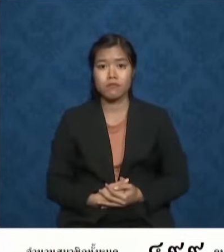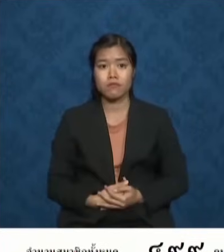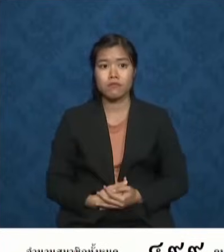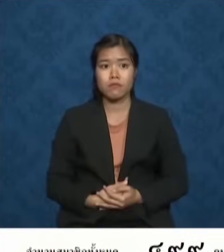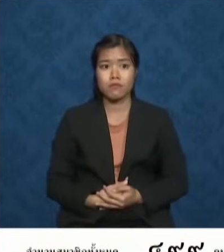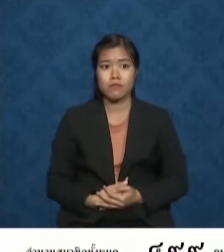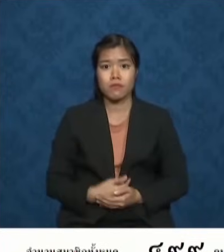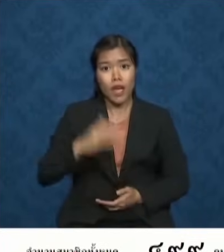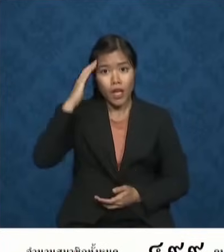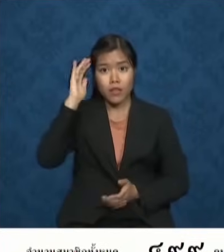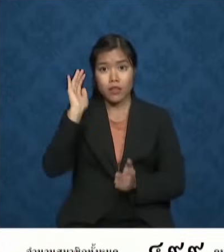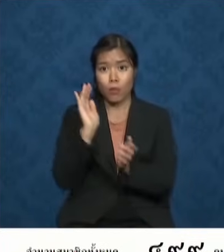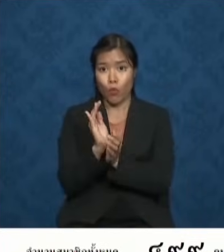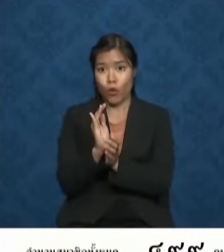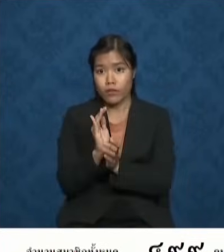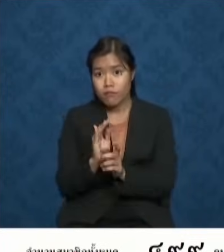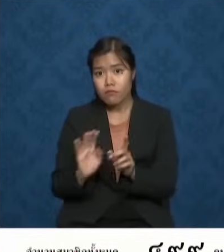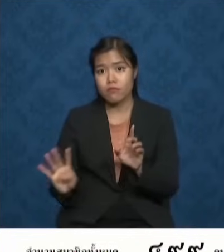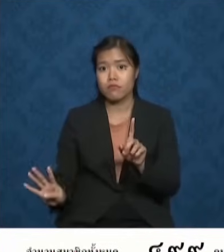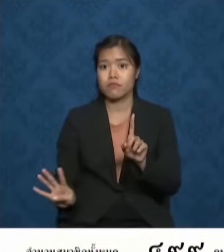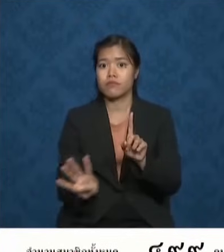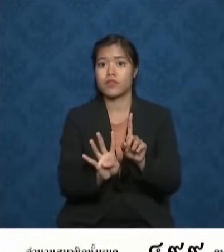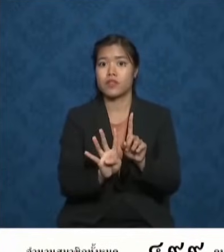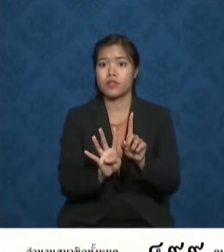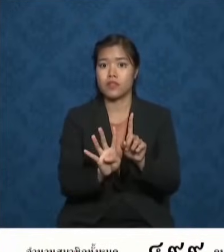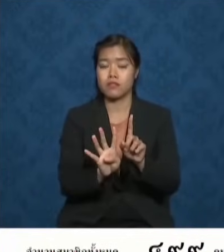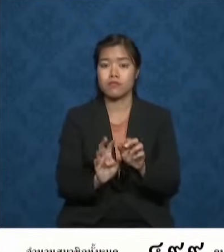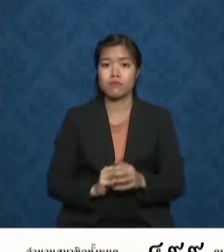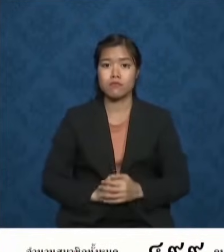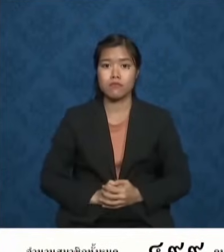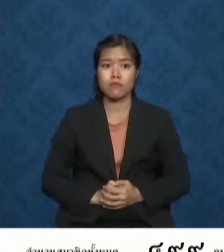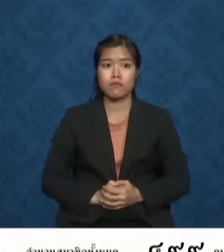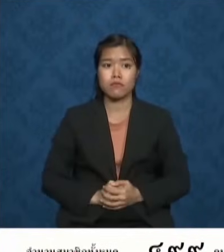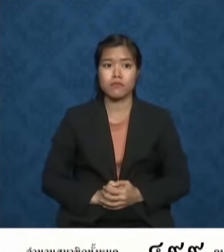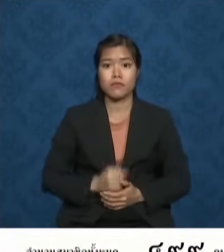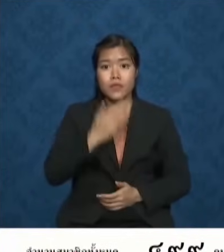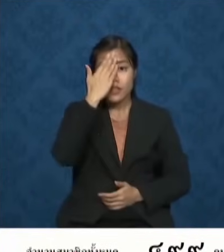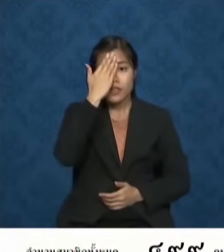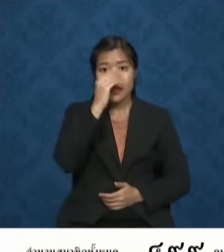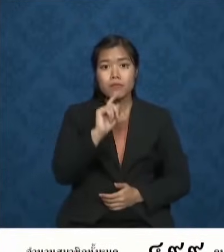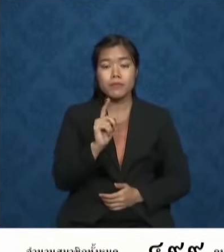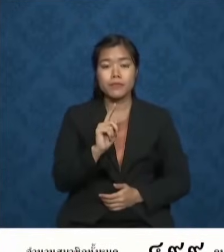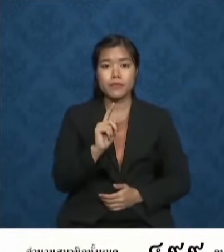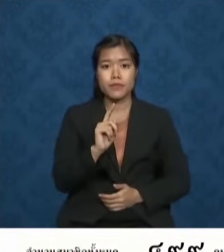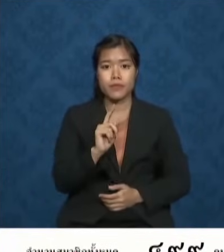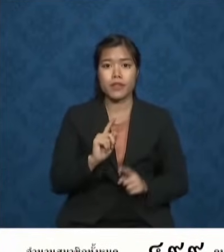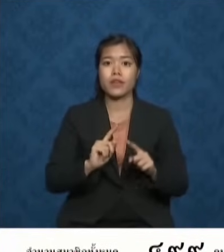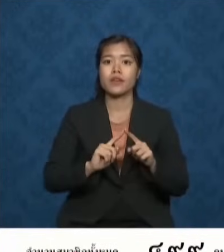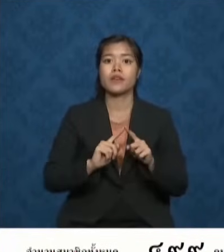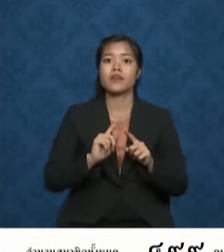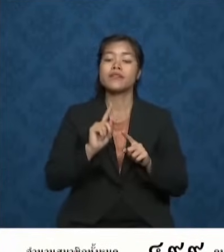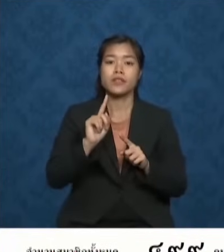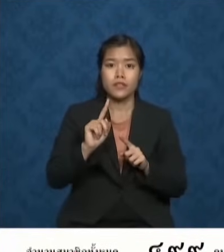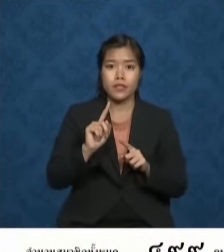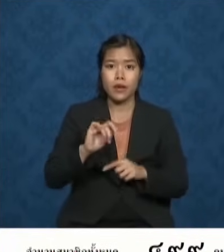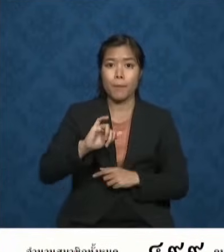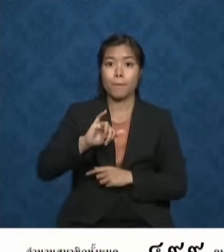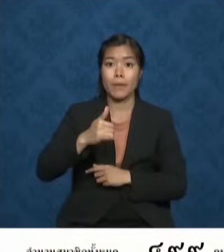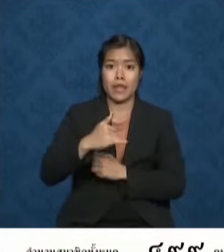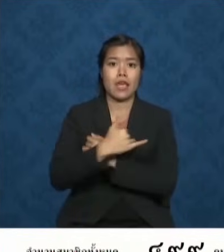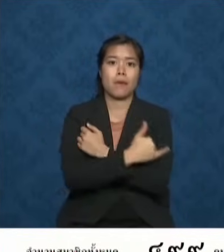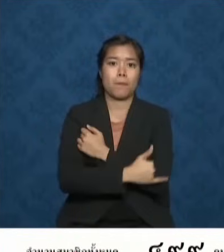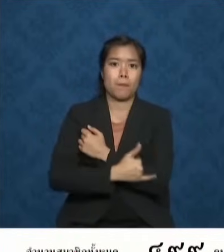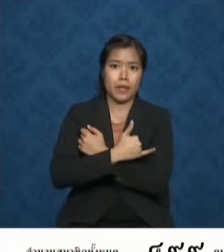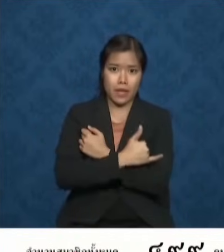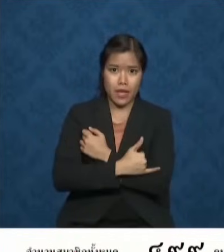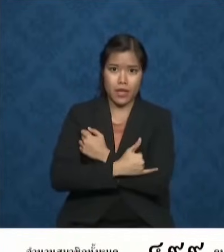จเป็นสี่เลยเพราะอะไรรู้ไหมครับก็หนึ่งในบางประเทศมันก็มีความจำเ